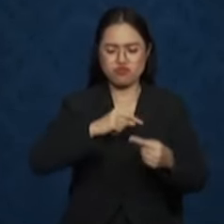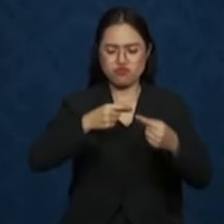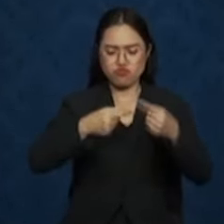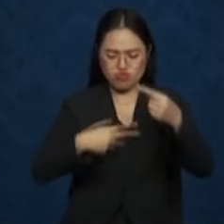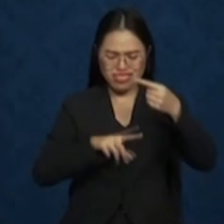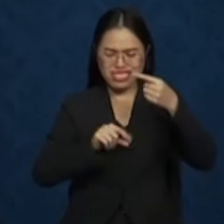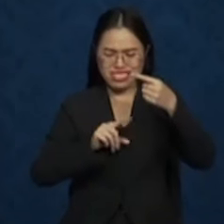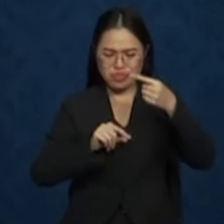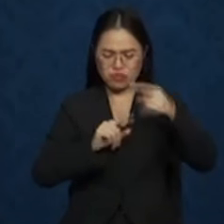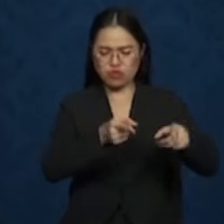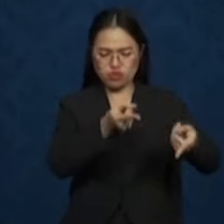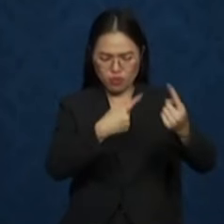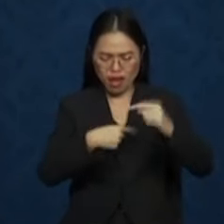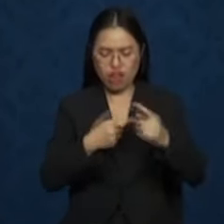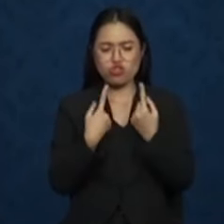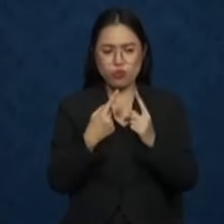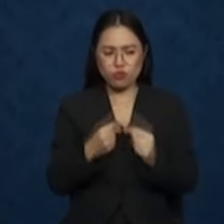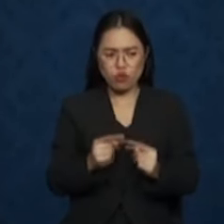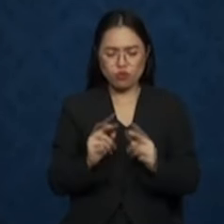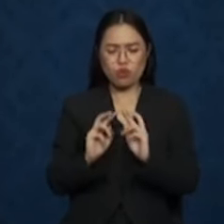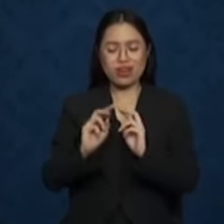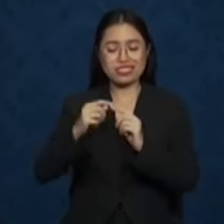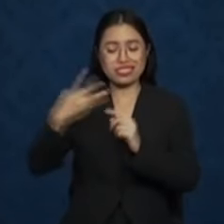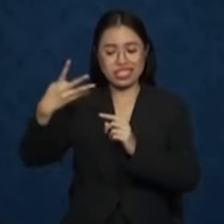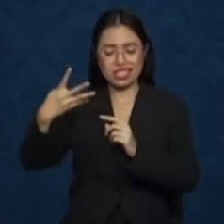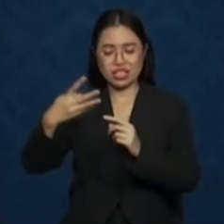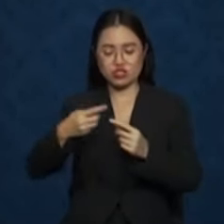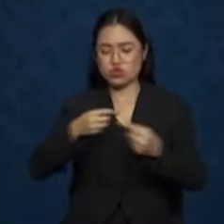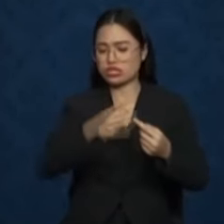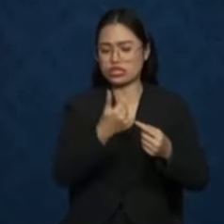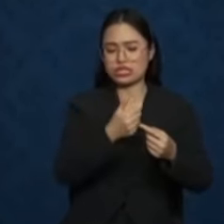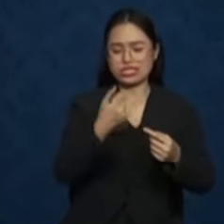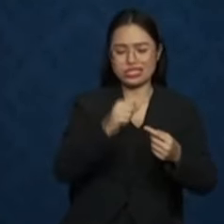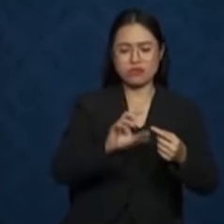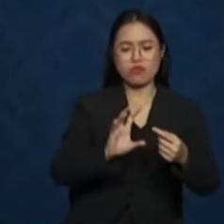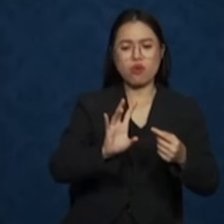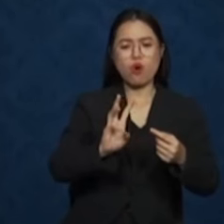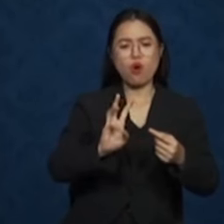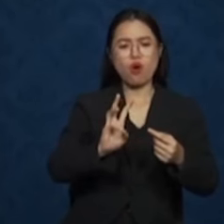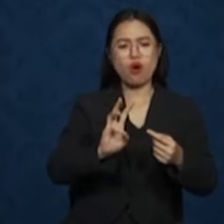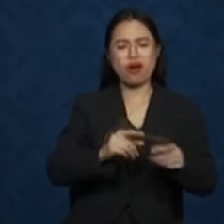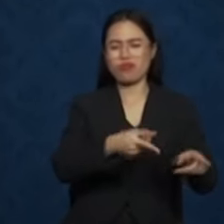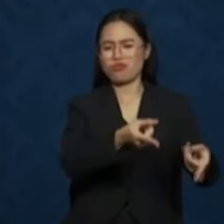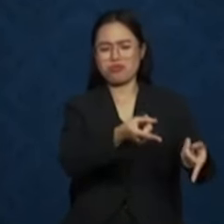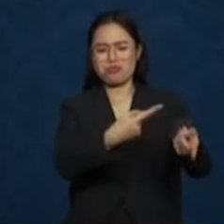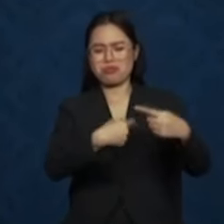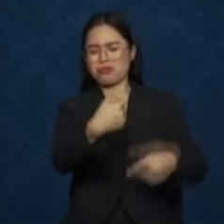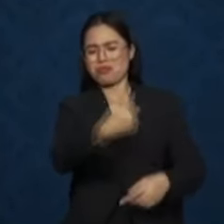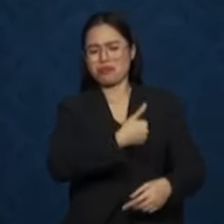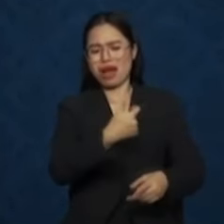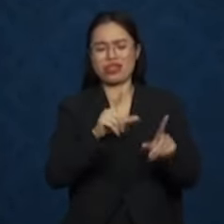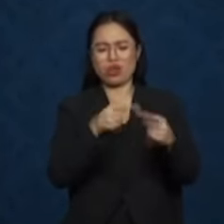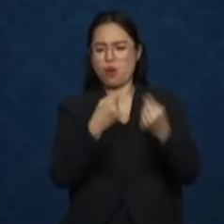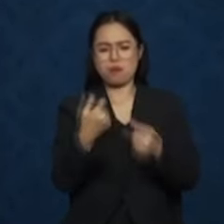ที่ต้องมาตอบนะครับมีกระทู้ทั่วไป4กระทู้ย่อยเฉพาะ16มาตอบ0ครั้งครับผมว่าอันนี้มีปัญหา